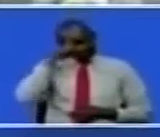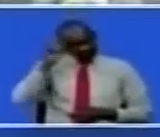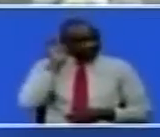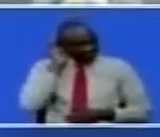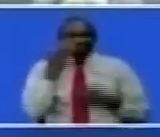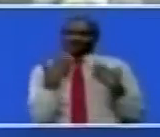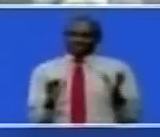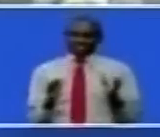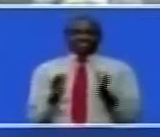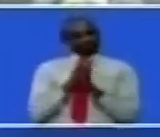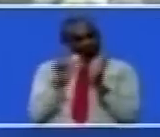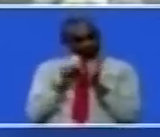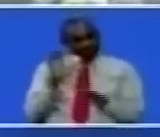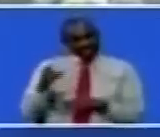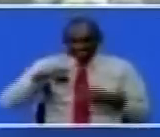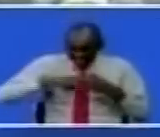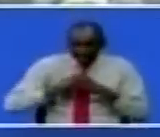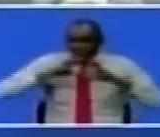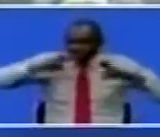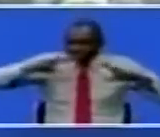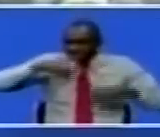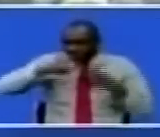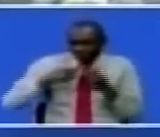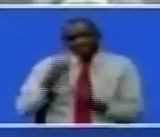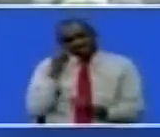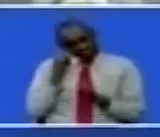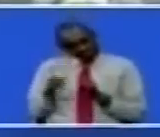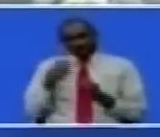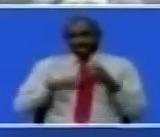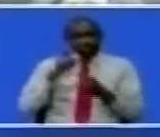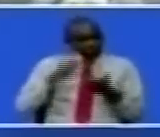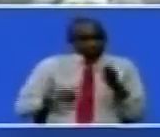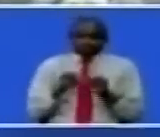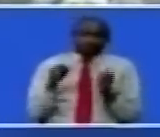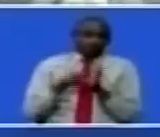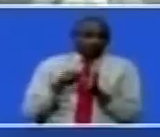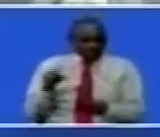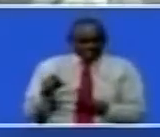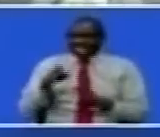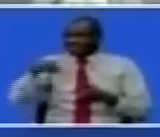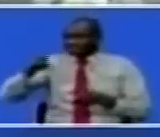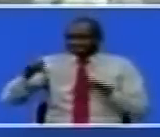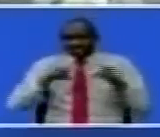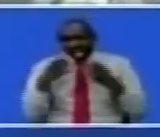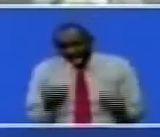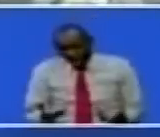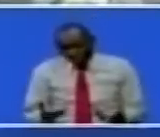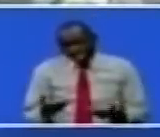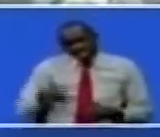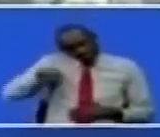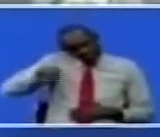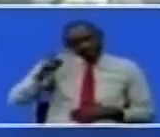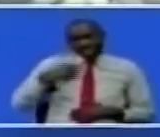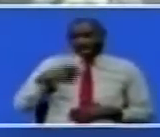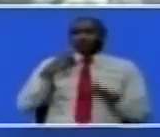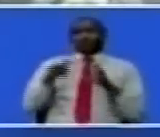nchini ambayo imeanzisha uchunguzi juu ya hatima ya afisa huyo na vile vile masaibu yaliyomkumba yaliyopelekea yeye